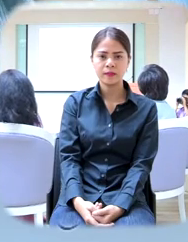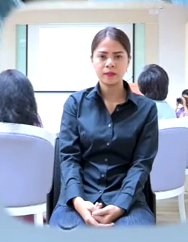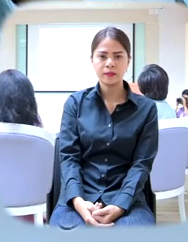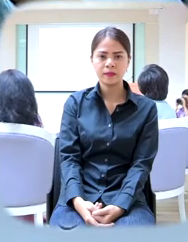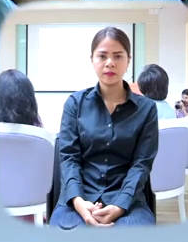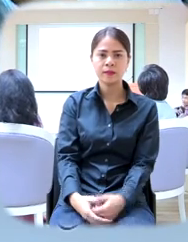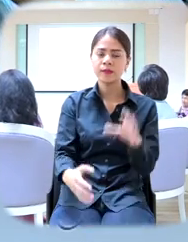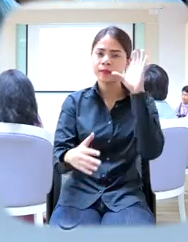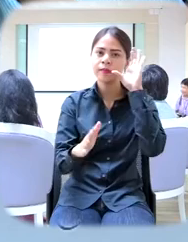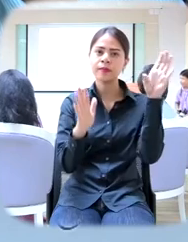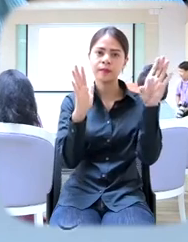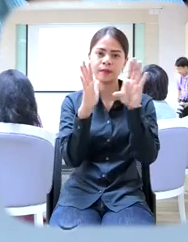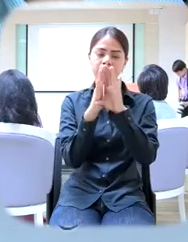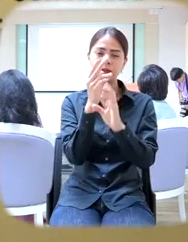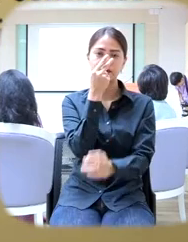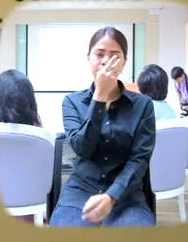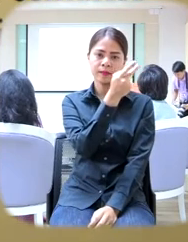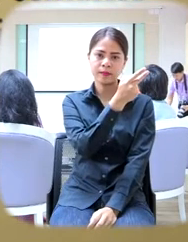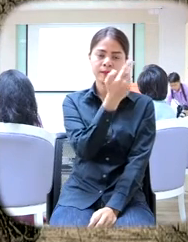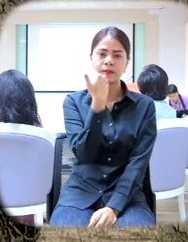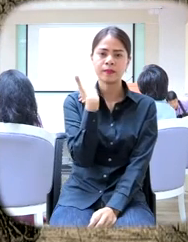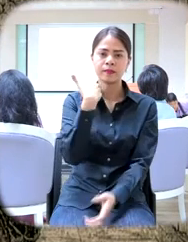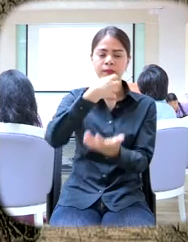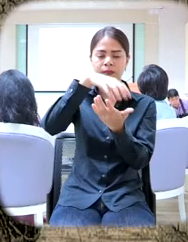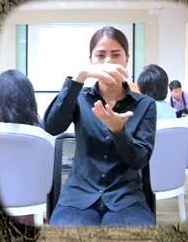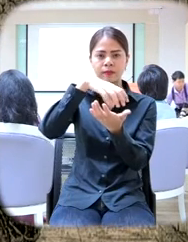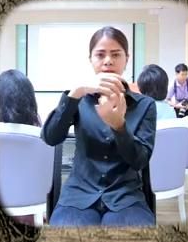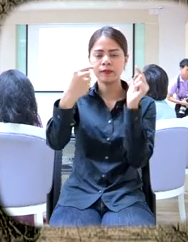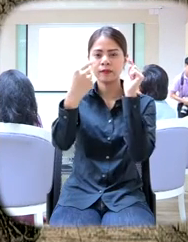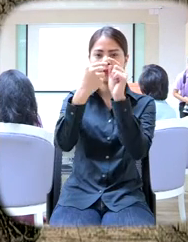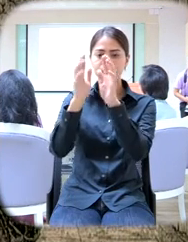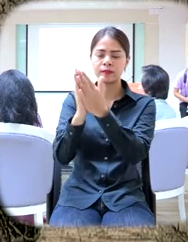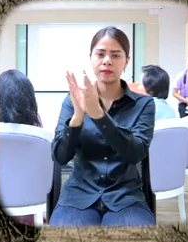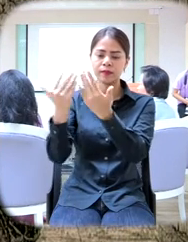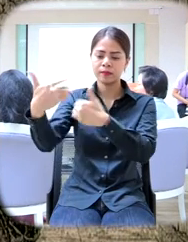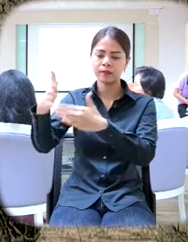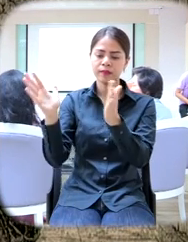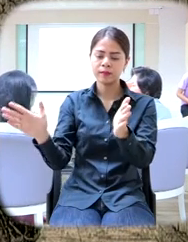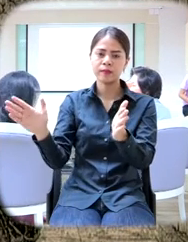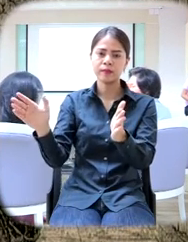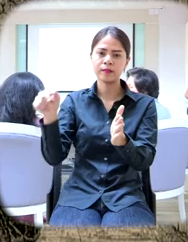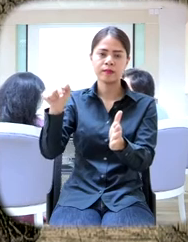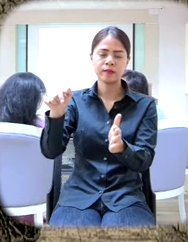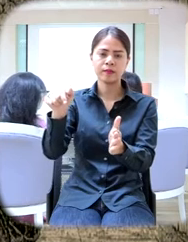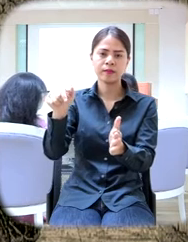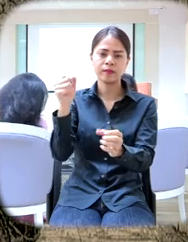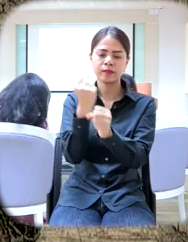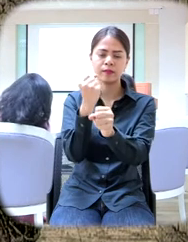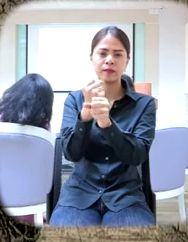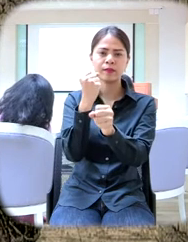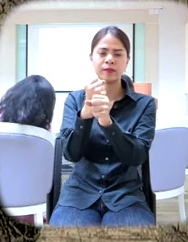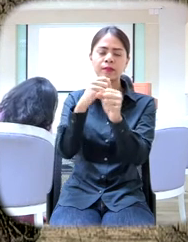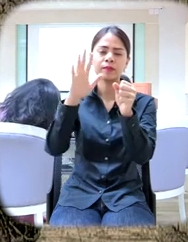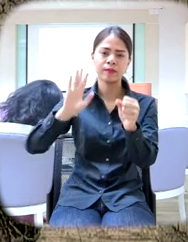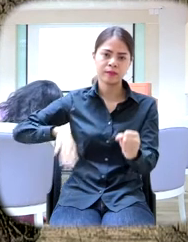อย่างภาพเมื่อกี้นะครับก็คือเป็นภาพที่พูดถึงห้องสมุดอเล็กซานเดรียนะครับก็คือแต่เป็นภาพที่แน่นอนว่าทำขึ้นภายหลัง